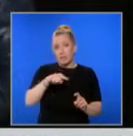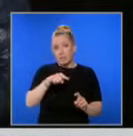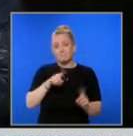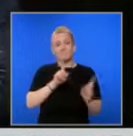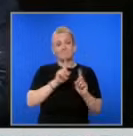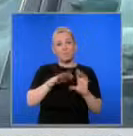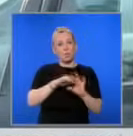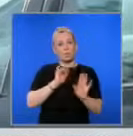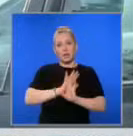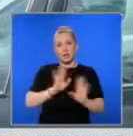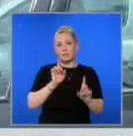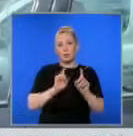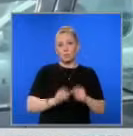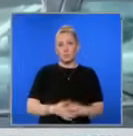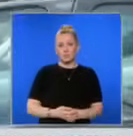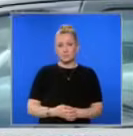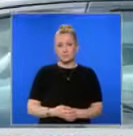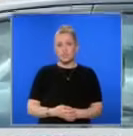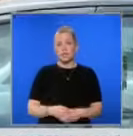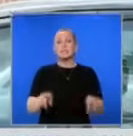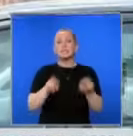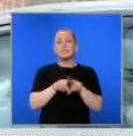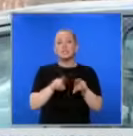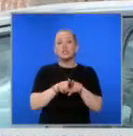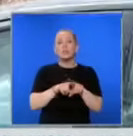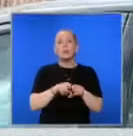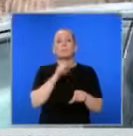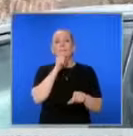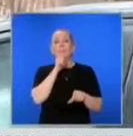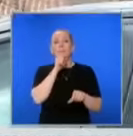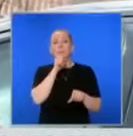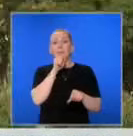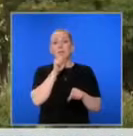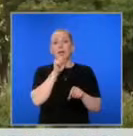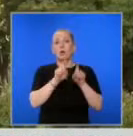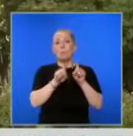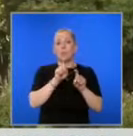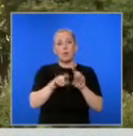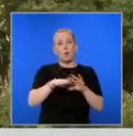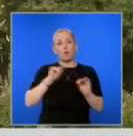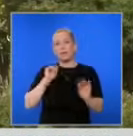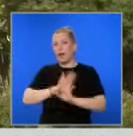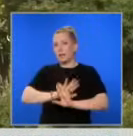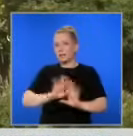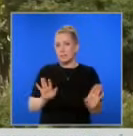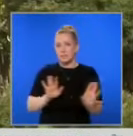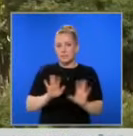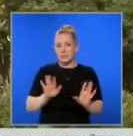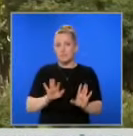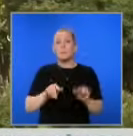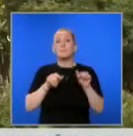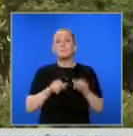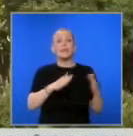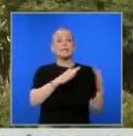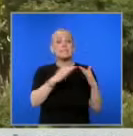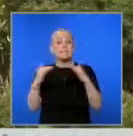обаче отказа коментар. Коментар отказа и нейната майка, споделила видеото в социалните мрежи. Пред камерата ни обаче съседи